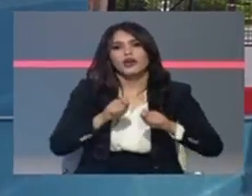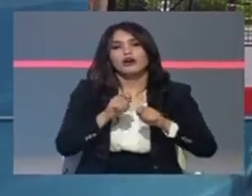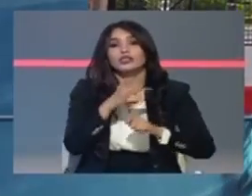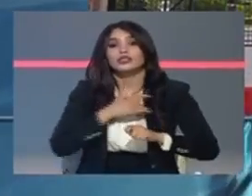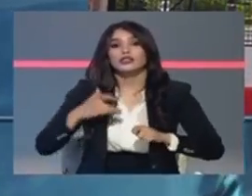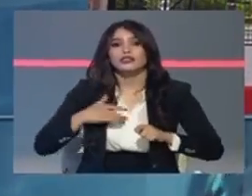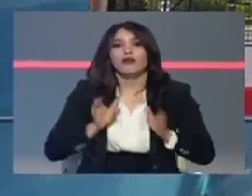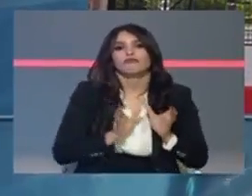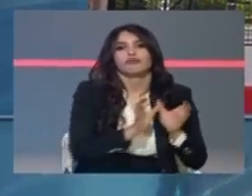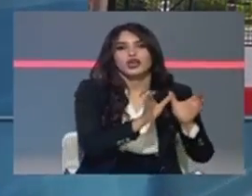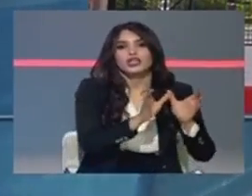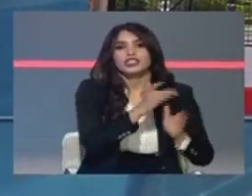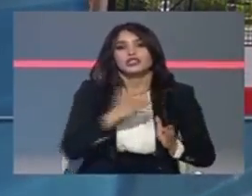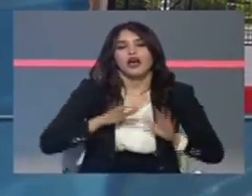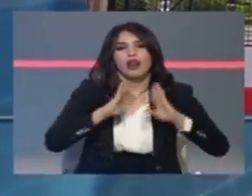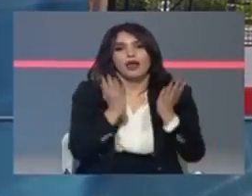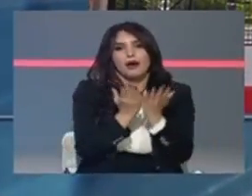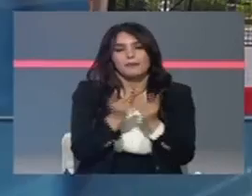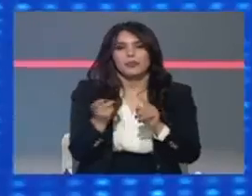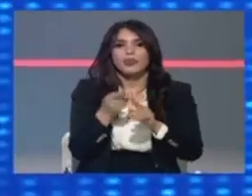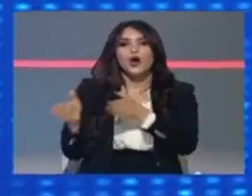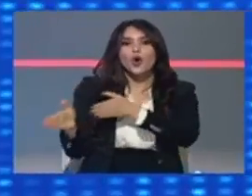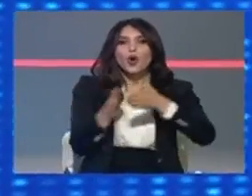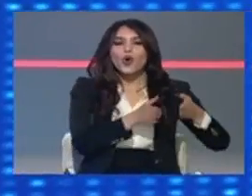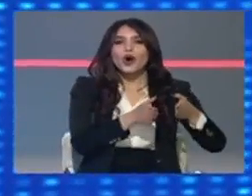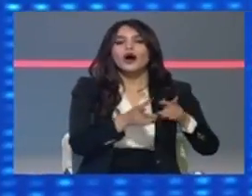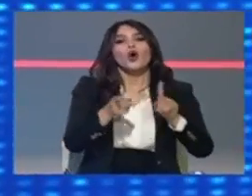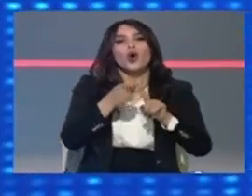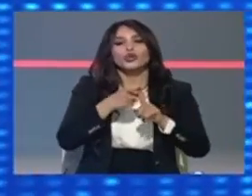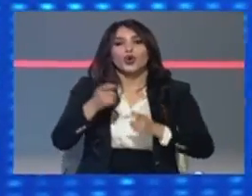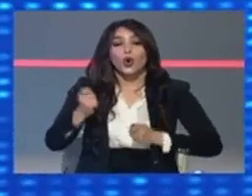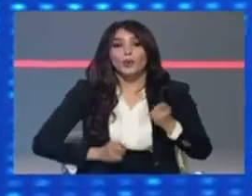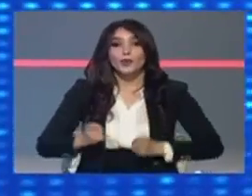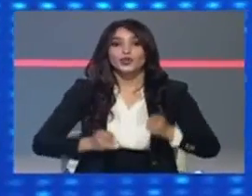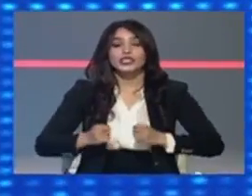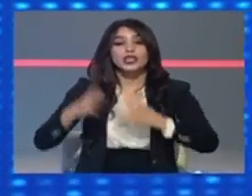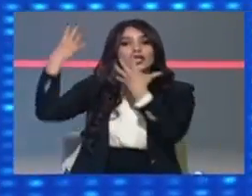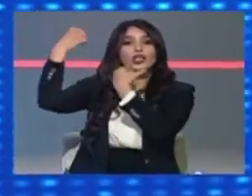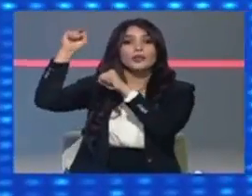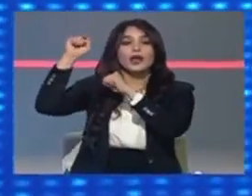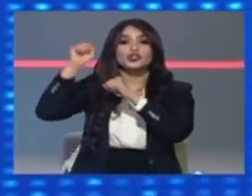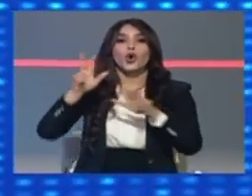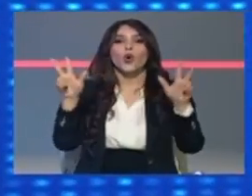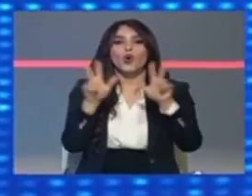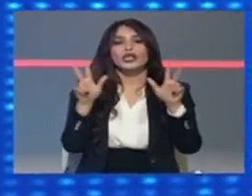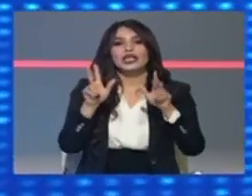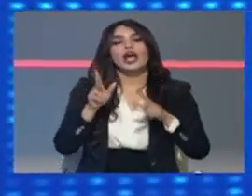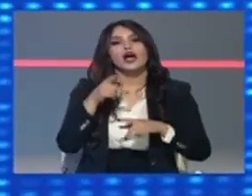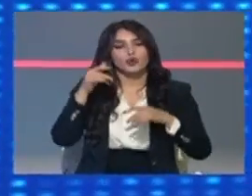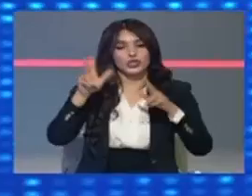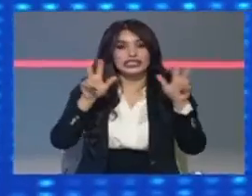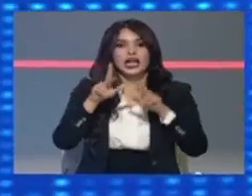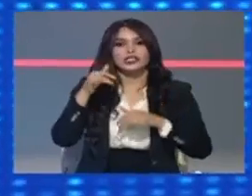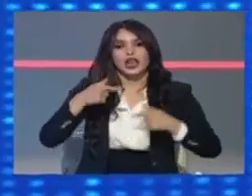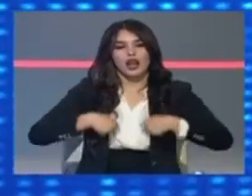اللي تم اتخاذها. نعم سيد بوراوي الإمام مدير الدبلوماسية العامة والإعلام بوزارة الخارجية، شكرا لك